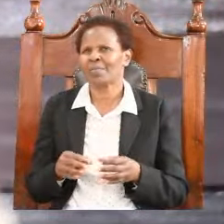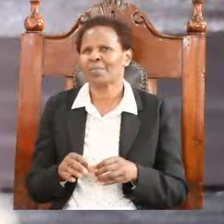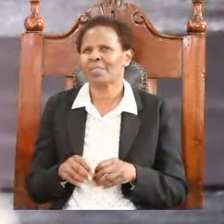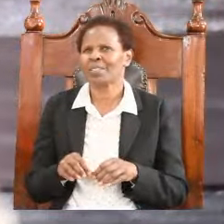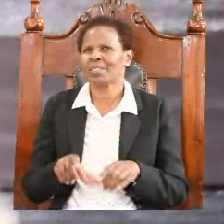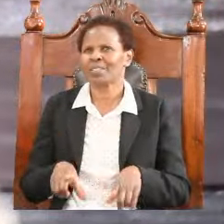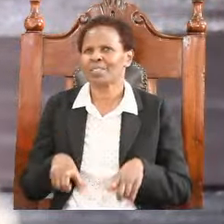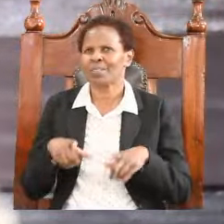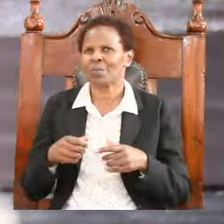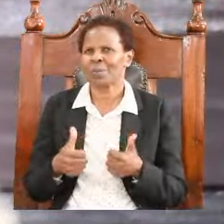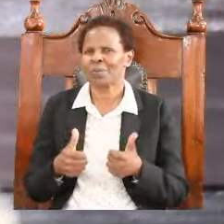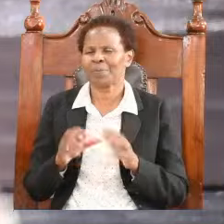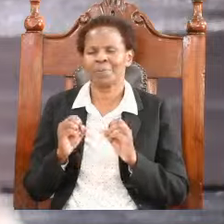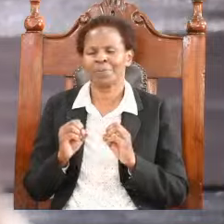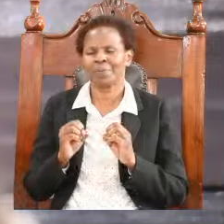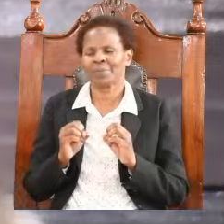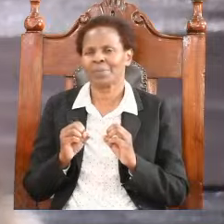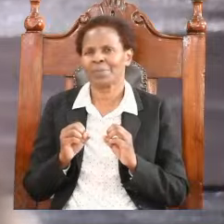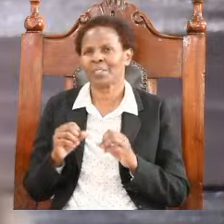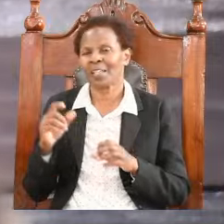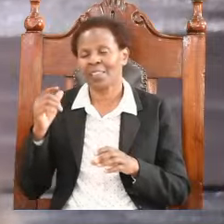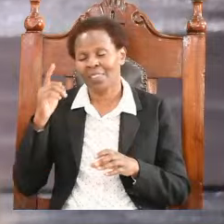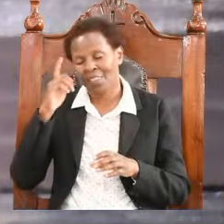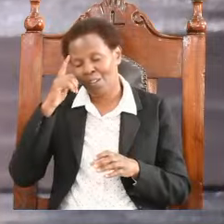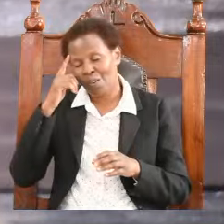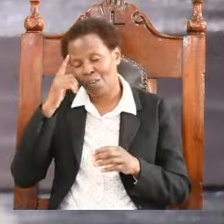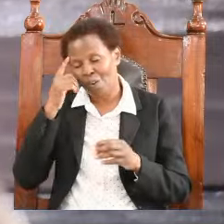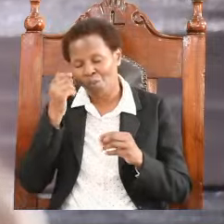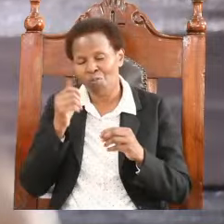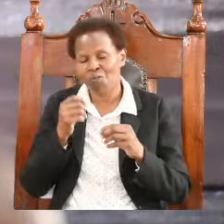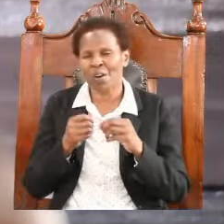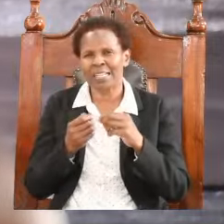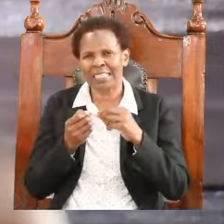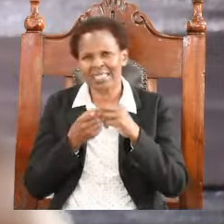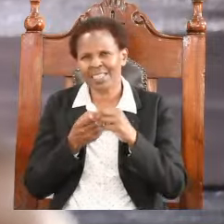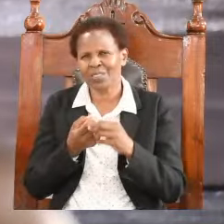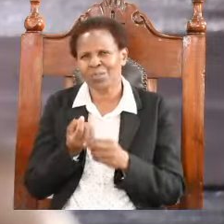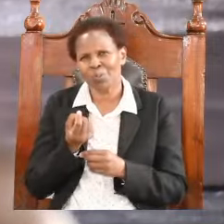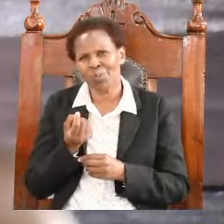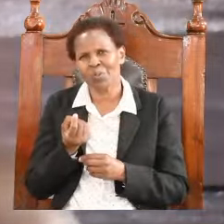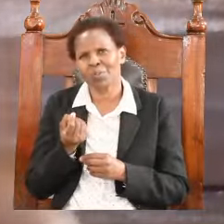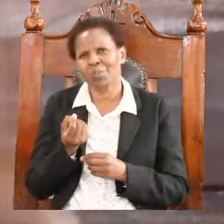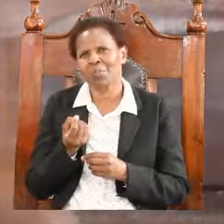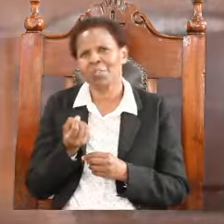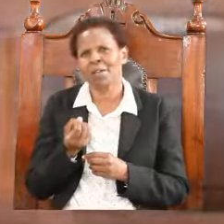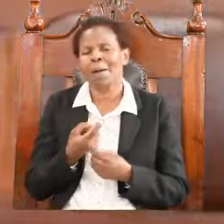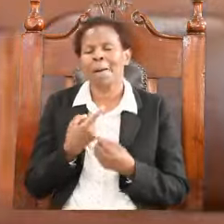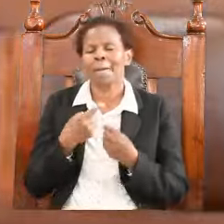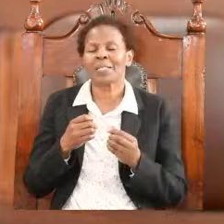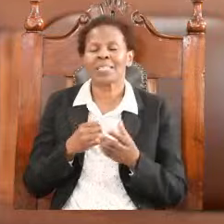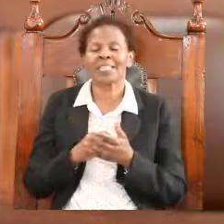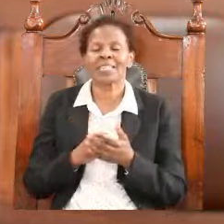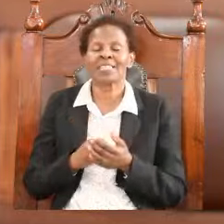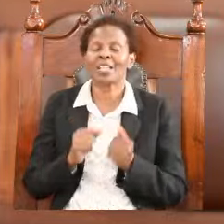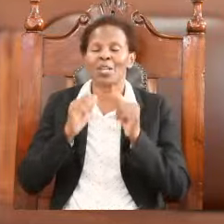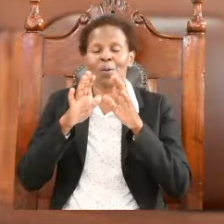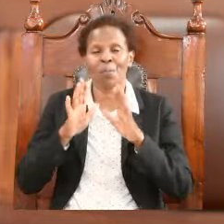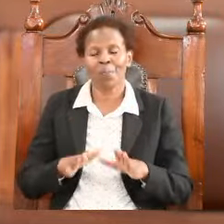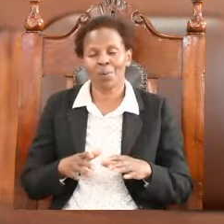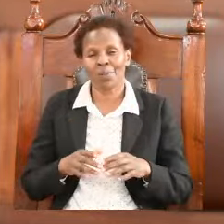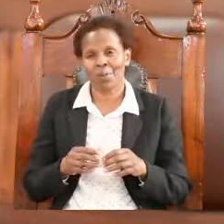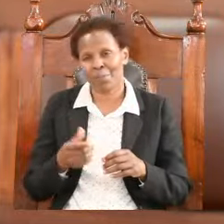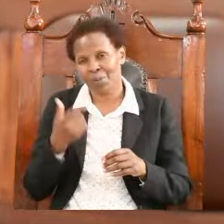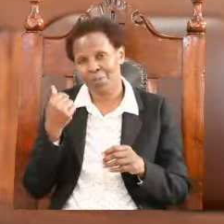ningi ngeciria uhoro wa cindano na uthi ni kanyamu kanini muno no ni gabata tondu nguo